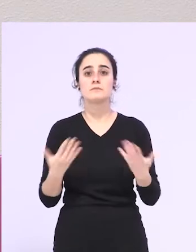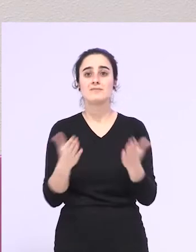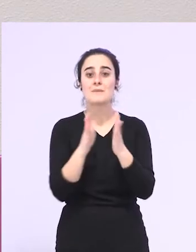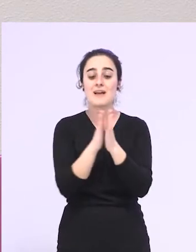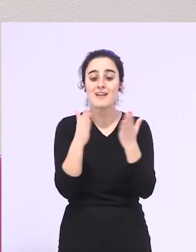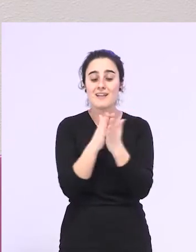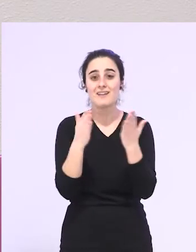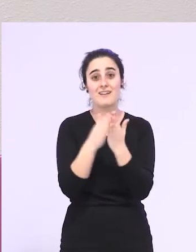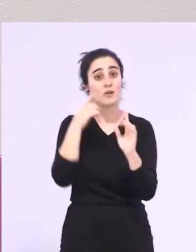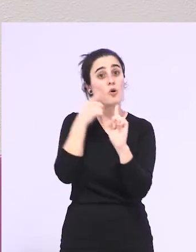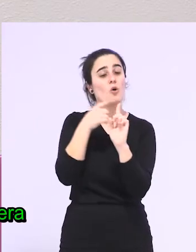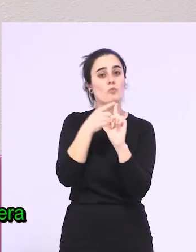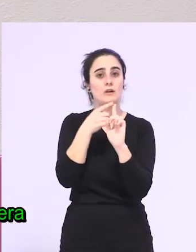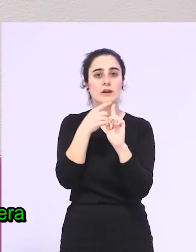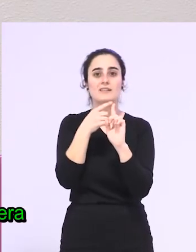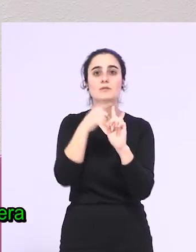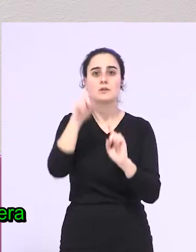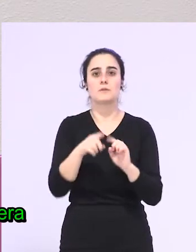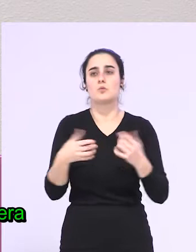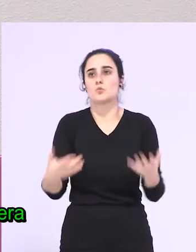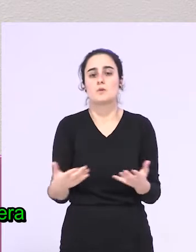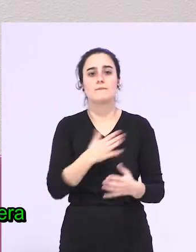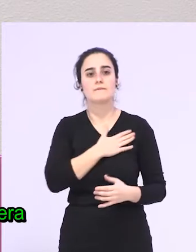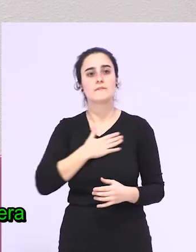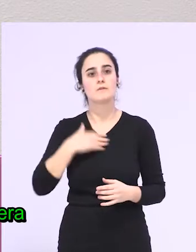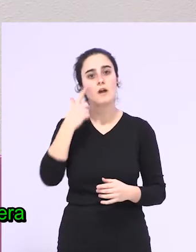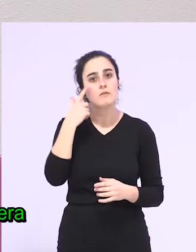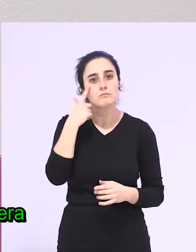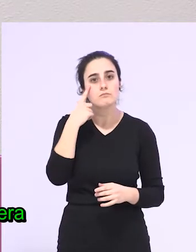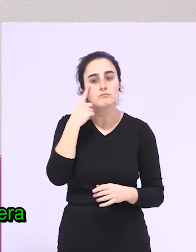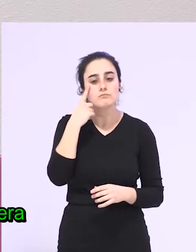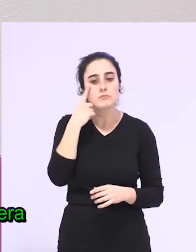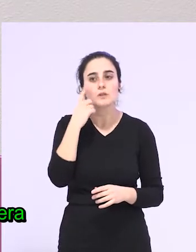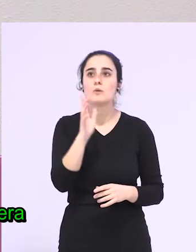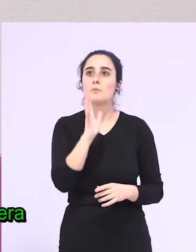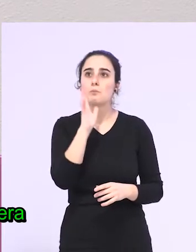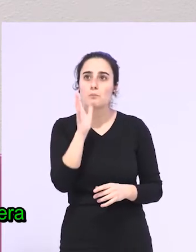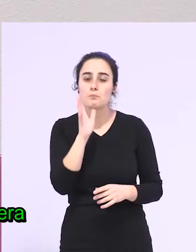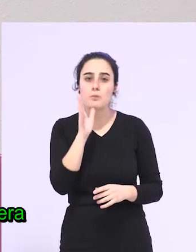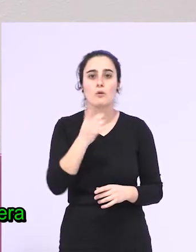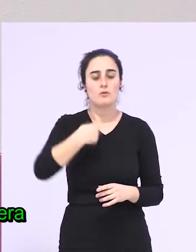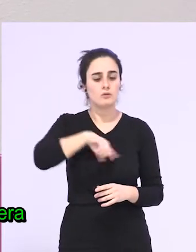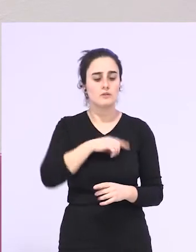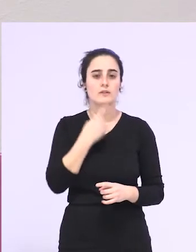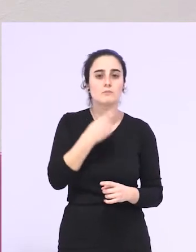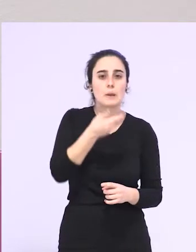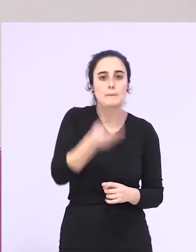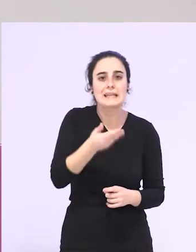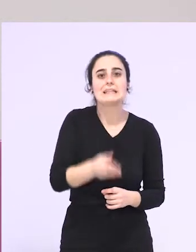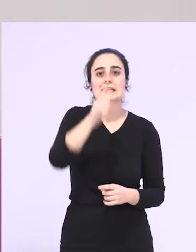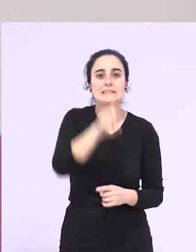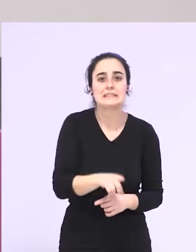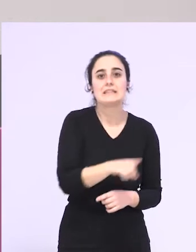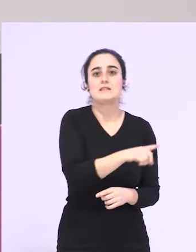liburuaren helburutako bat edo bada pixka saiatzea ulertzen ze mekanismoren arabera ematen diegun garrantzi hori gertatzen